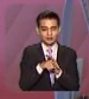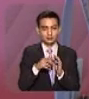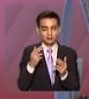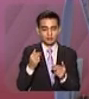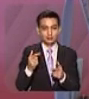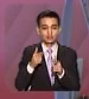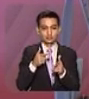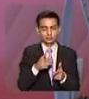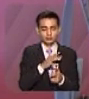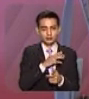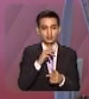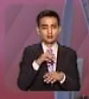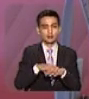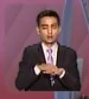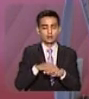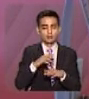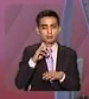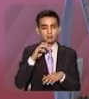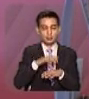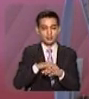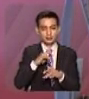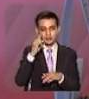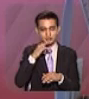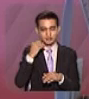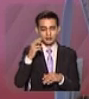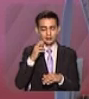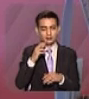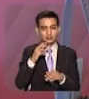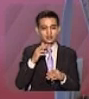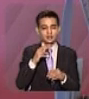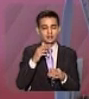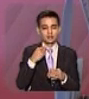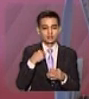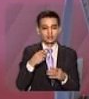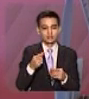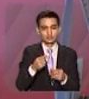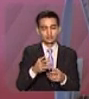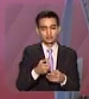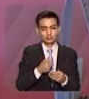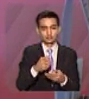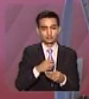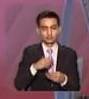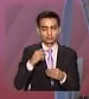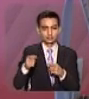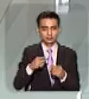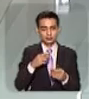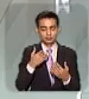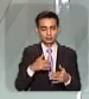АО «Народный банк Казахстана». А мы шли своими собственными руками, снимали эти деньги и отдавали эти деньги. Вот так это